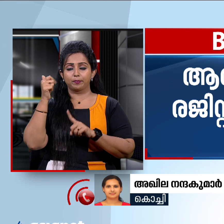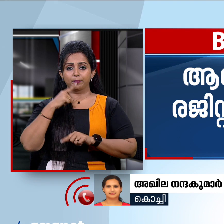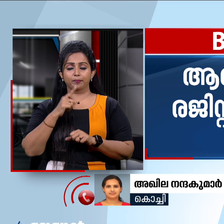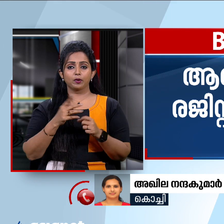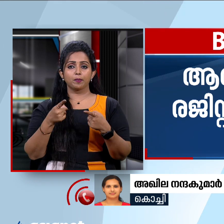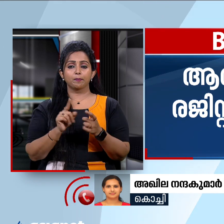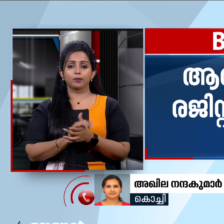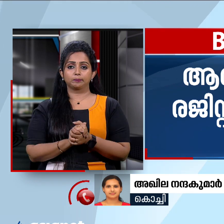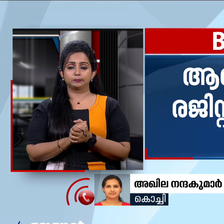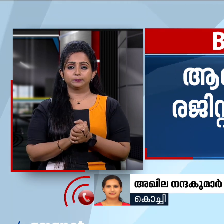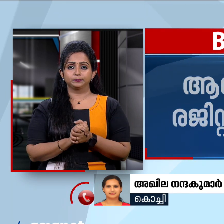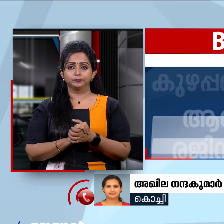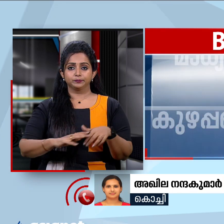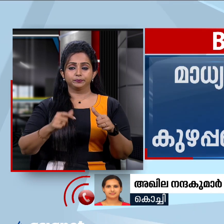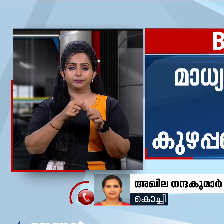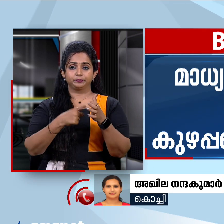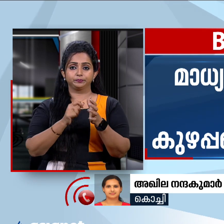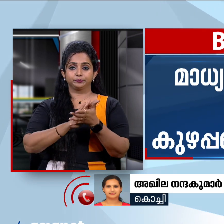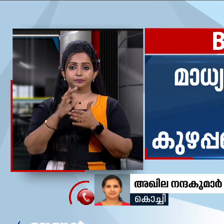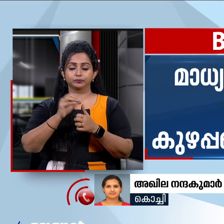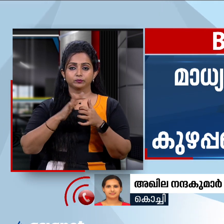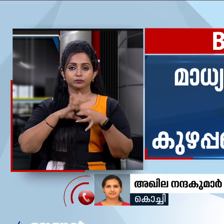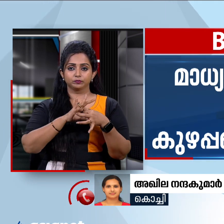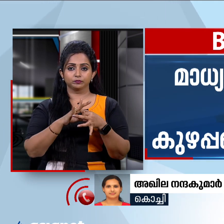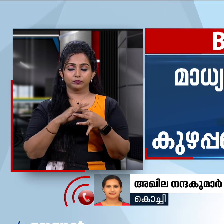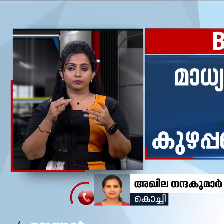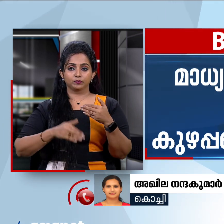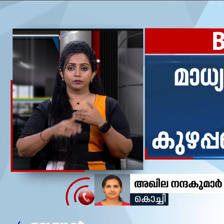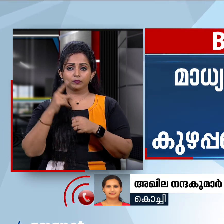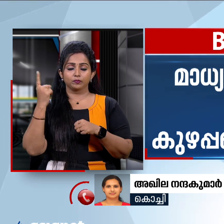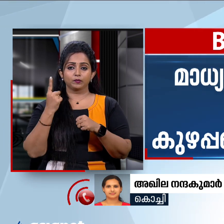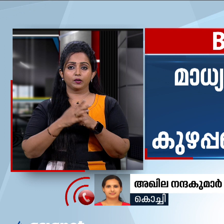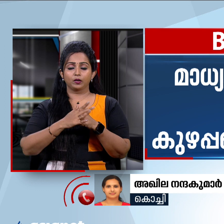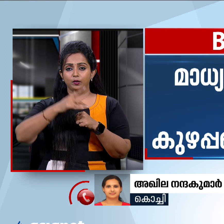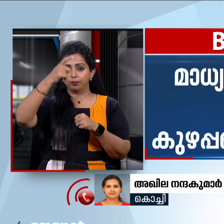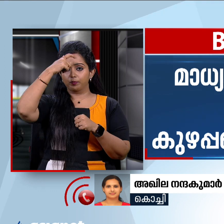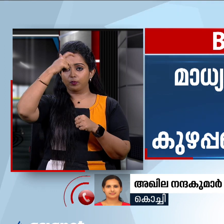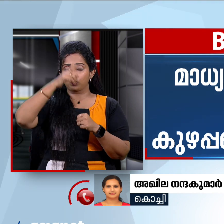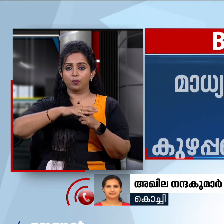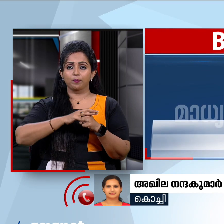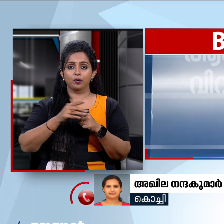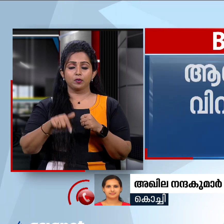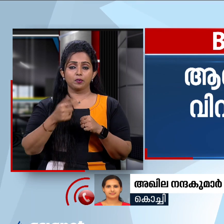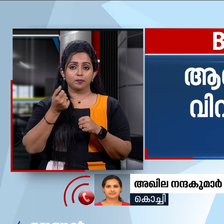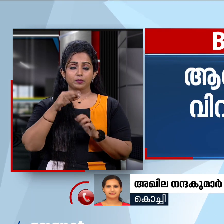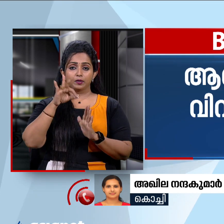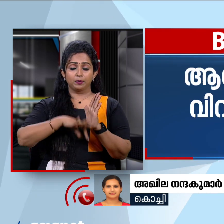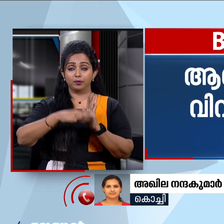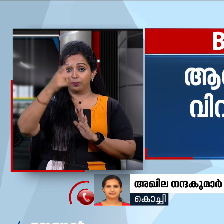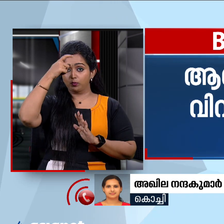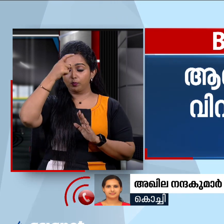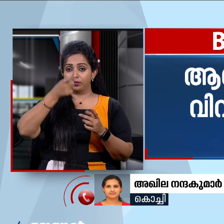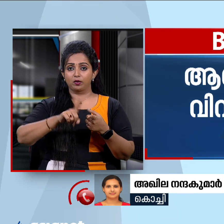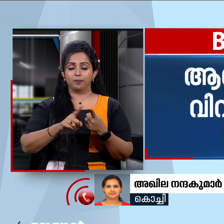എന്നാൽ ഈ ആർഷോയുമായി ബന്ധപ്പെട്ട് മാത്രമാണ് ഈ വിവാദം ഇത്രയധികം ശ്രദ്ധയിലേക്ക് വന്നതെന്നാണ് കോളേജ് പ്രിൻസിപ്പൾ വ്യക്തമാക്കുന്നത്. ഇത് നിരന്തരം